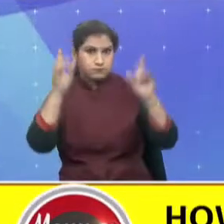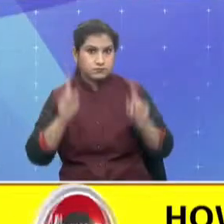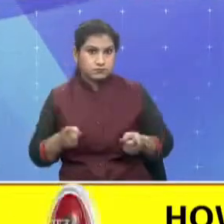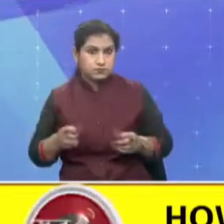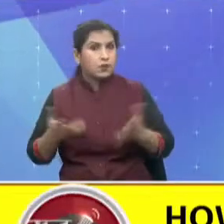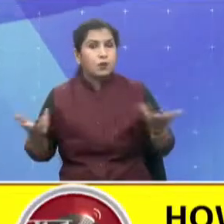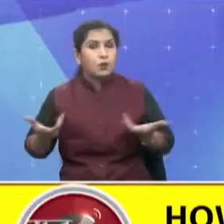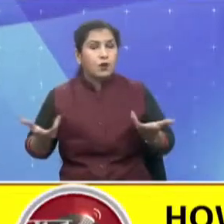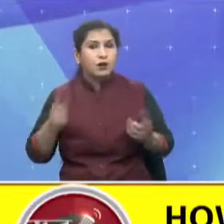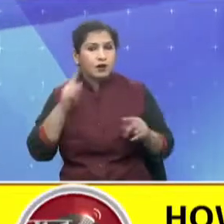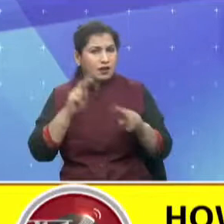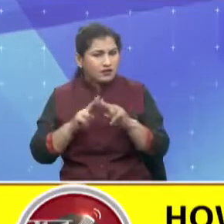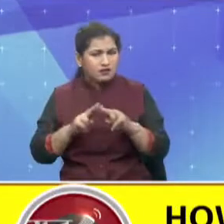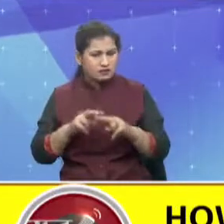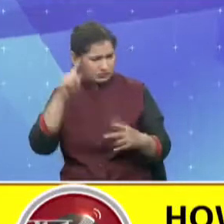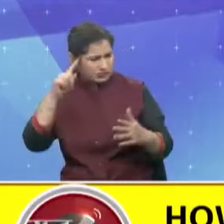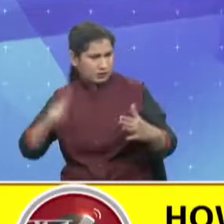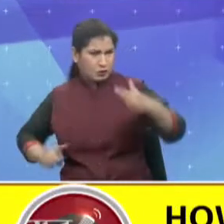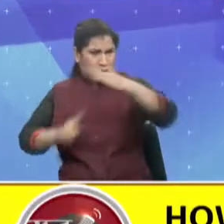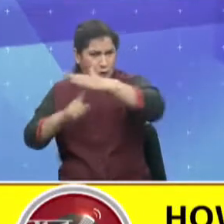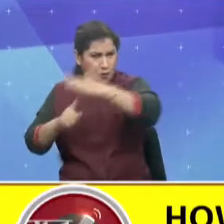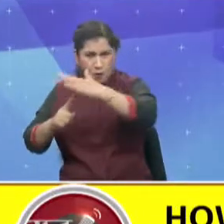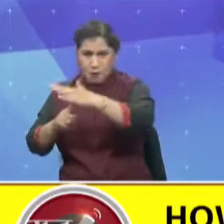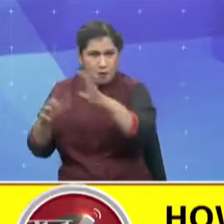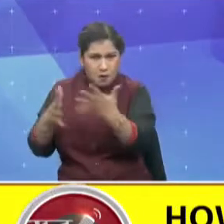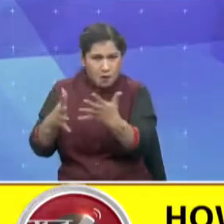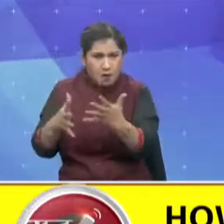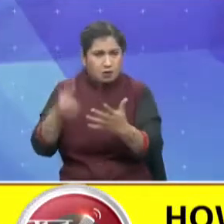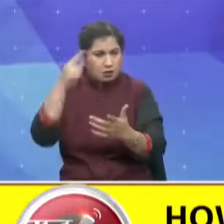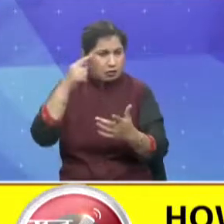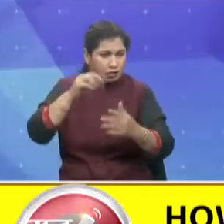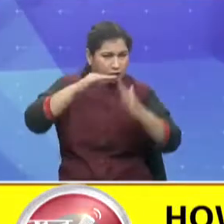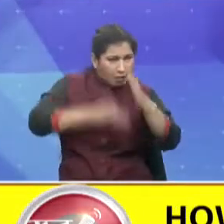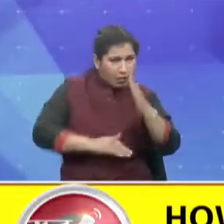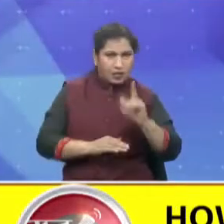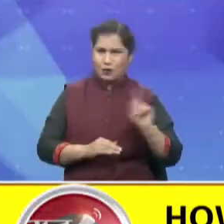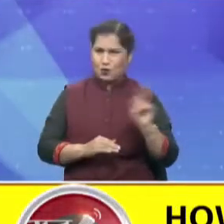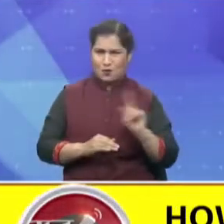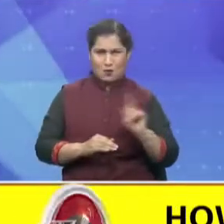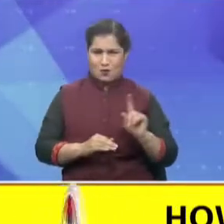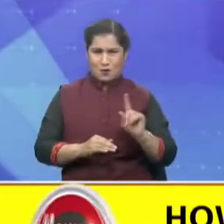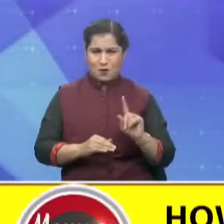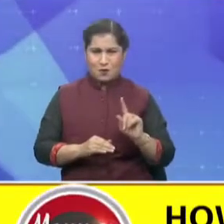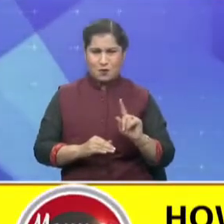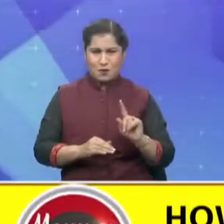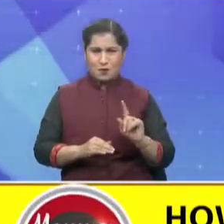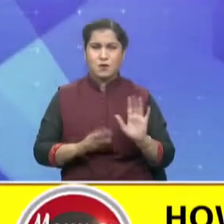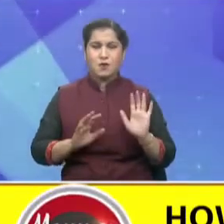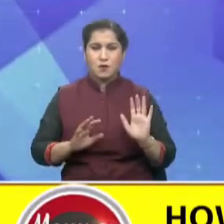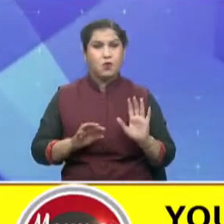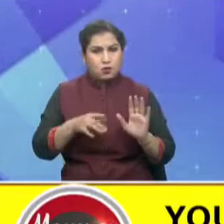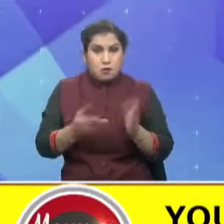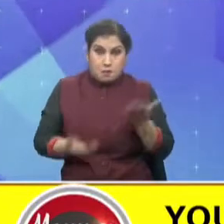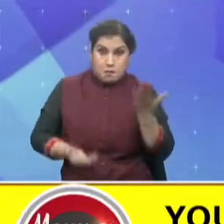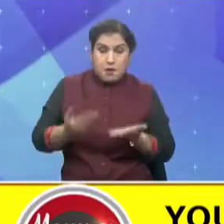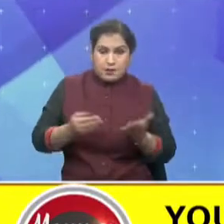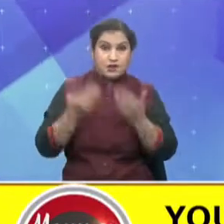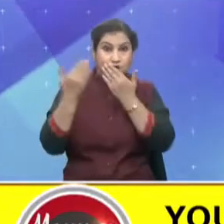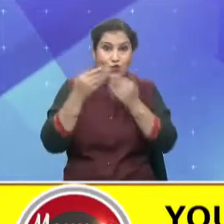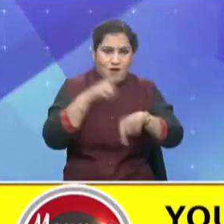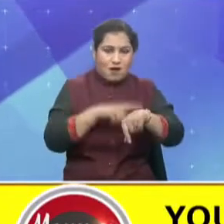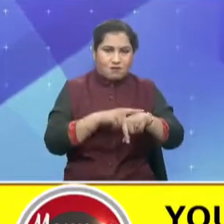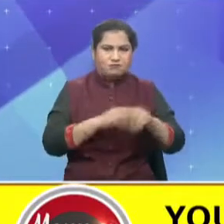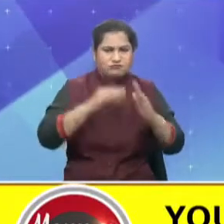However, if you don't think that you are meant to be mediocre. You may be mediocre in